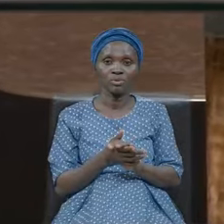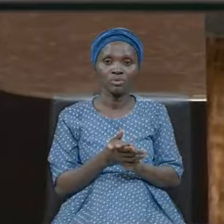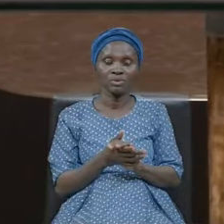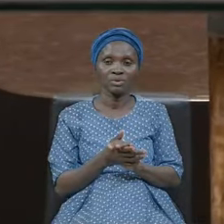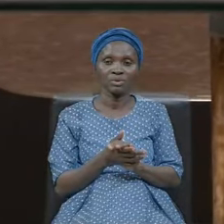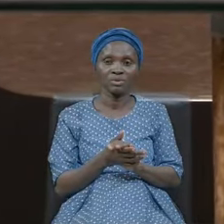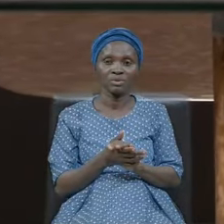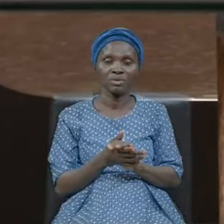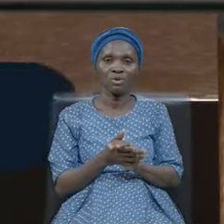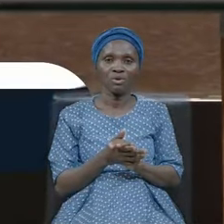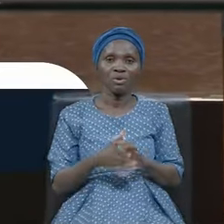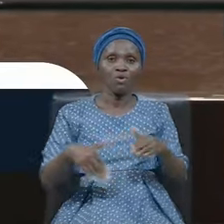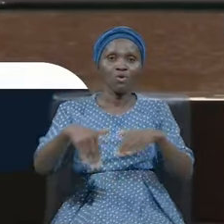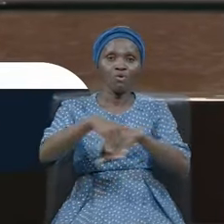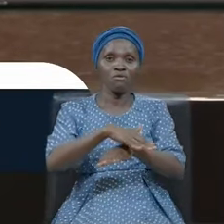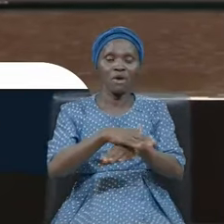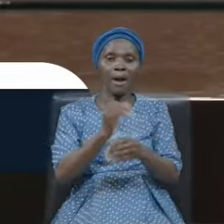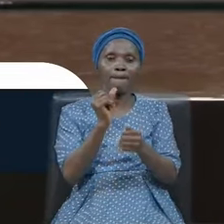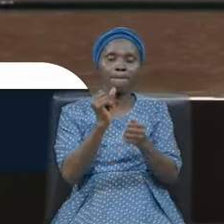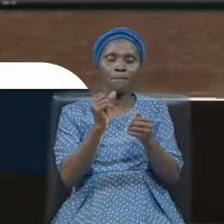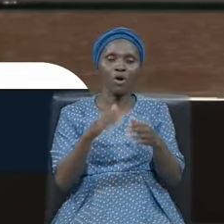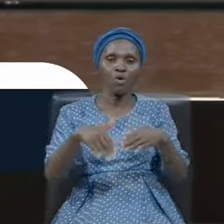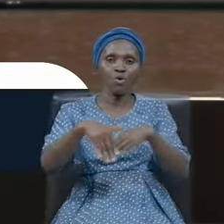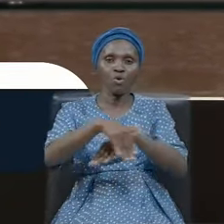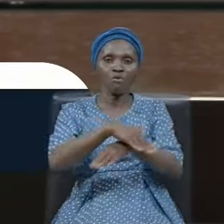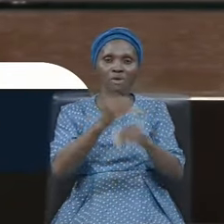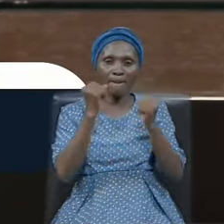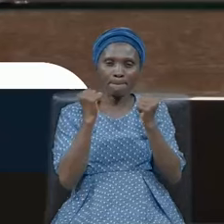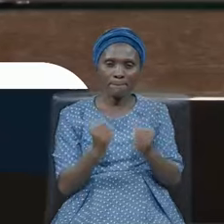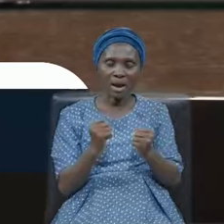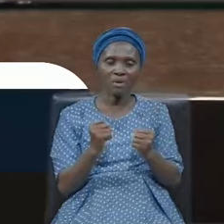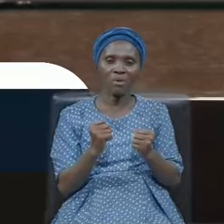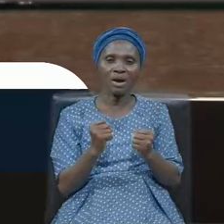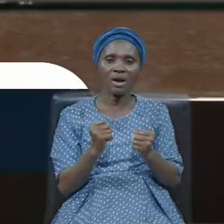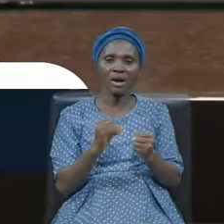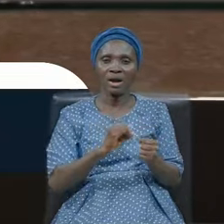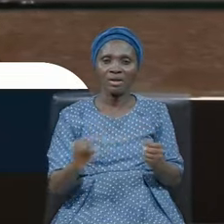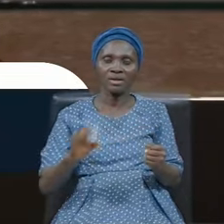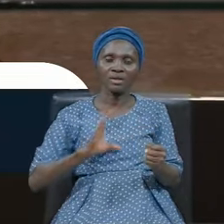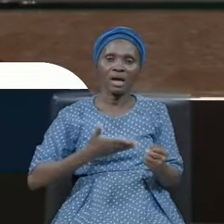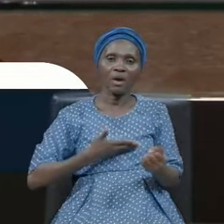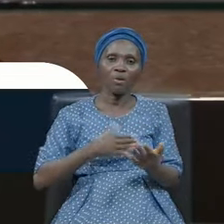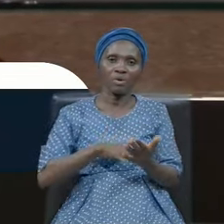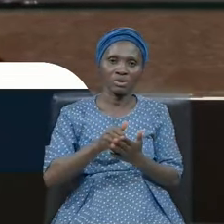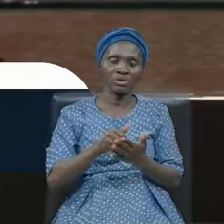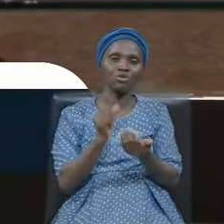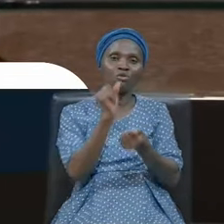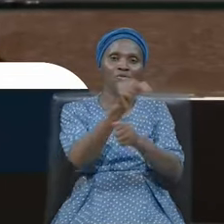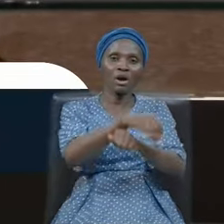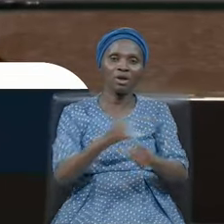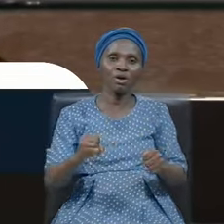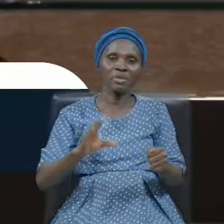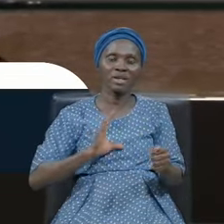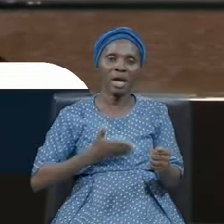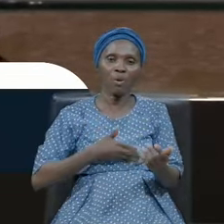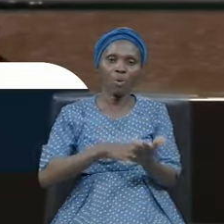c'est surmonter notre faiblesse et notre obstination ou notre rébellion par la grâce et